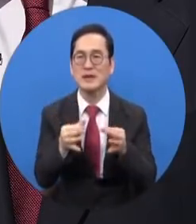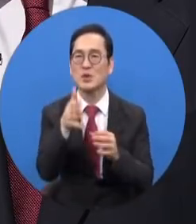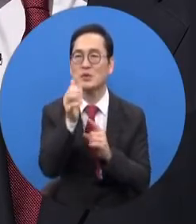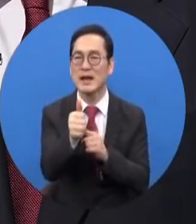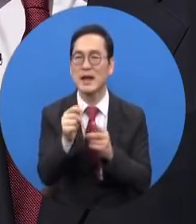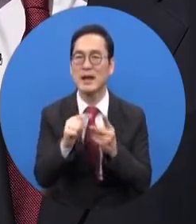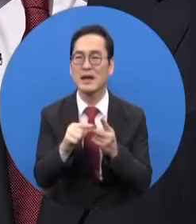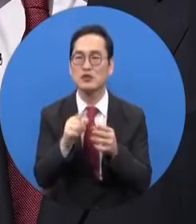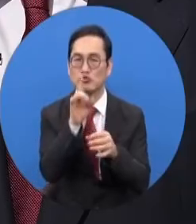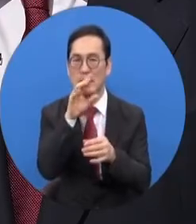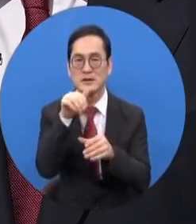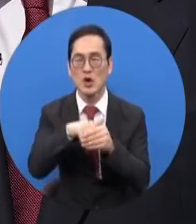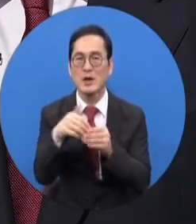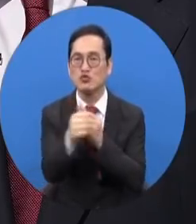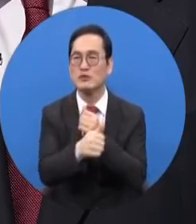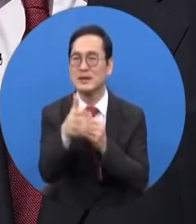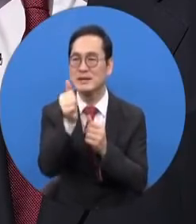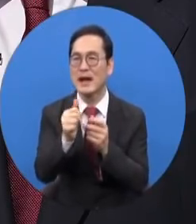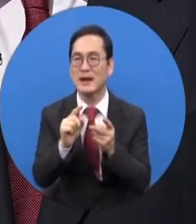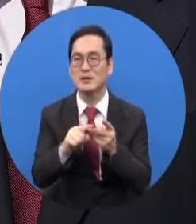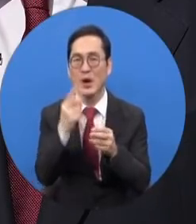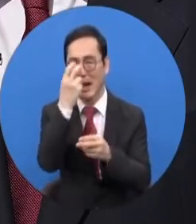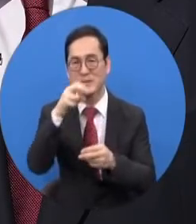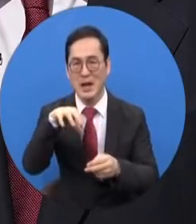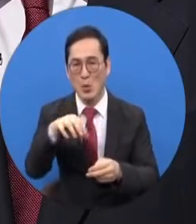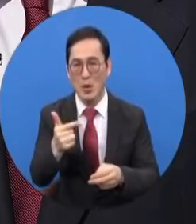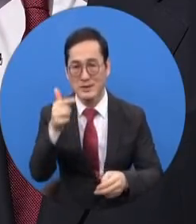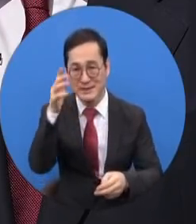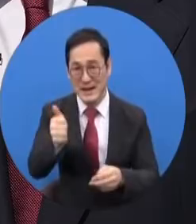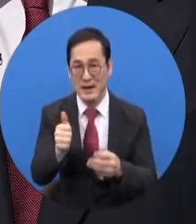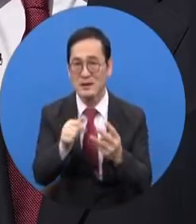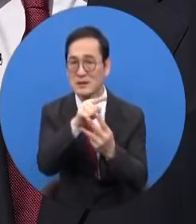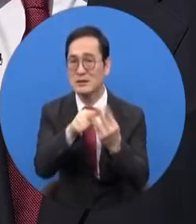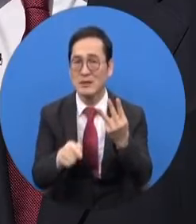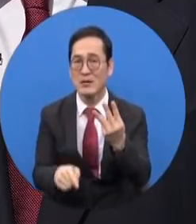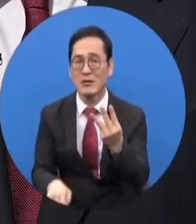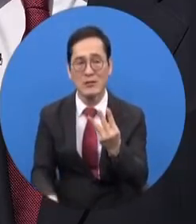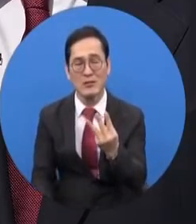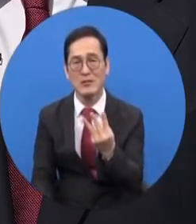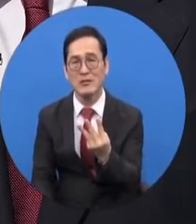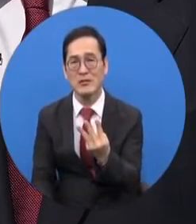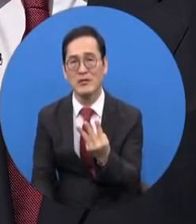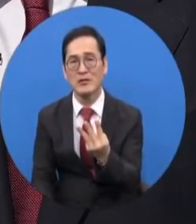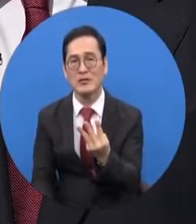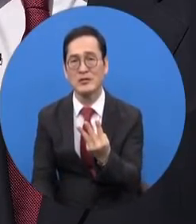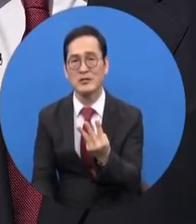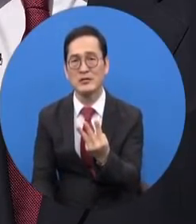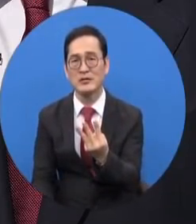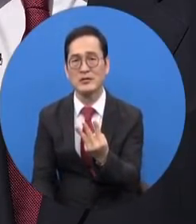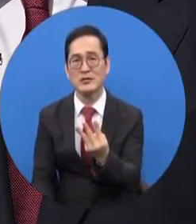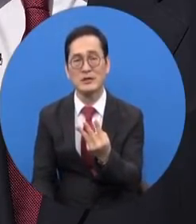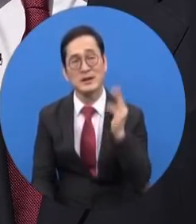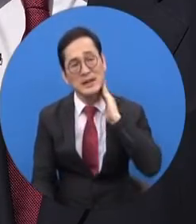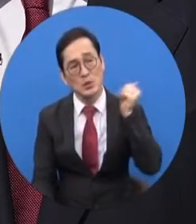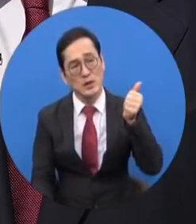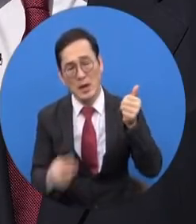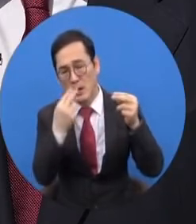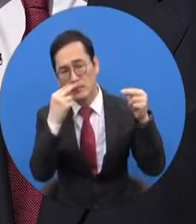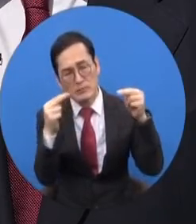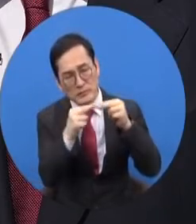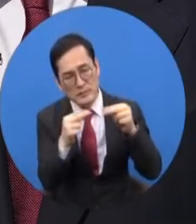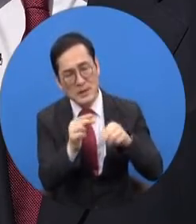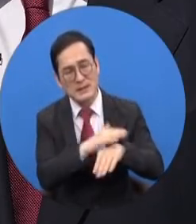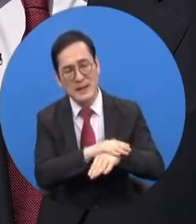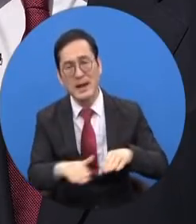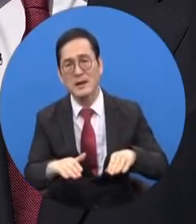중요한데, 예컨대 당선인 입장에서는 새 정부의 경제정책과 긴밀하게 호흡을 맞춰야 되는